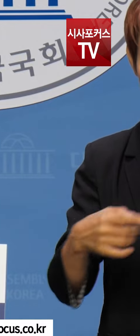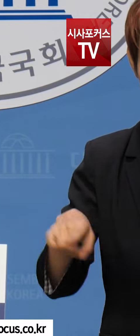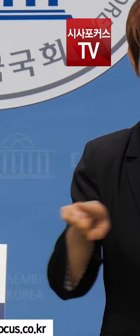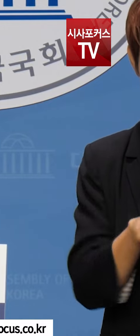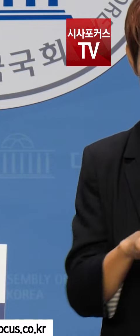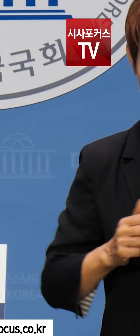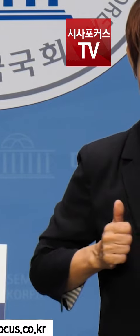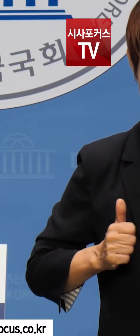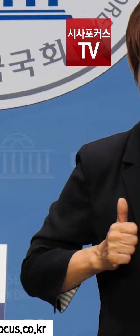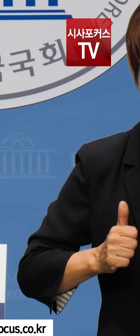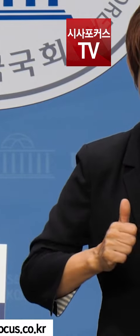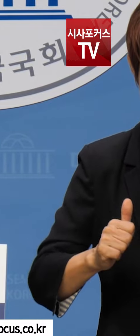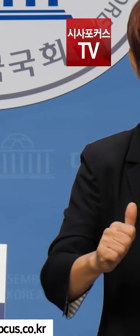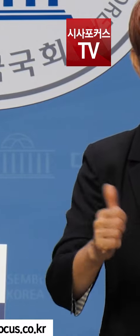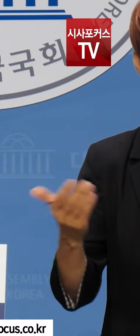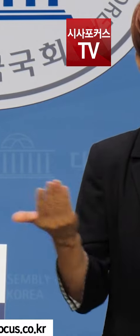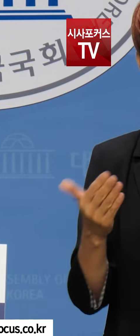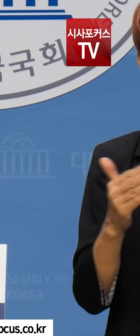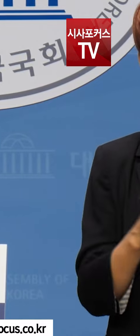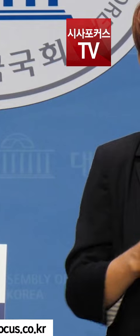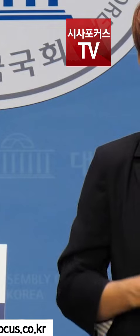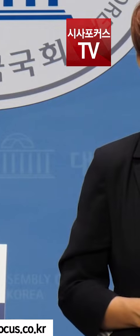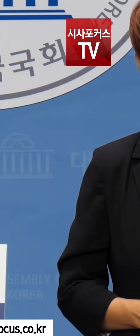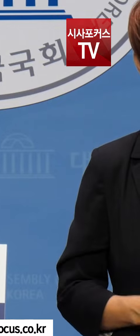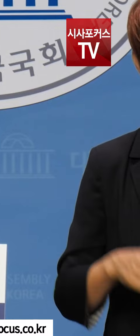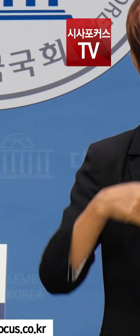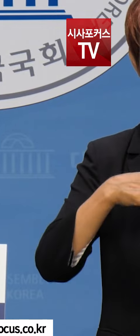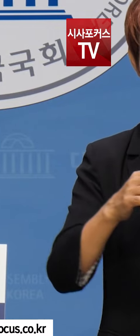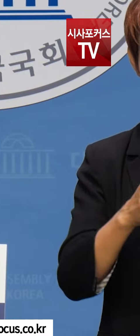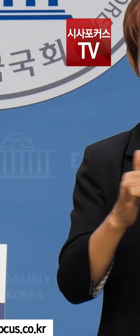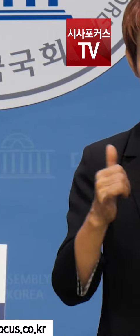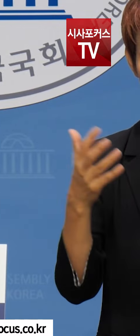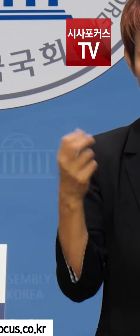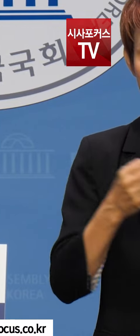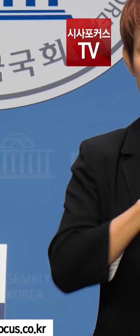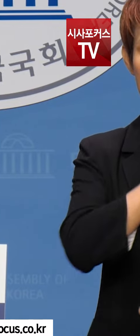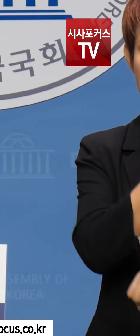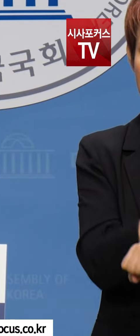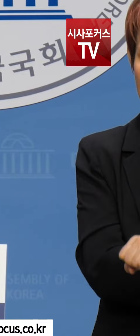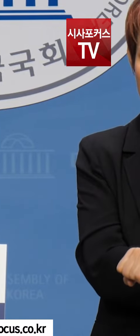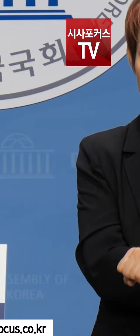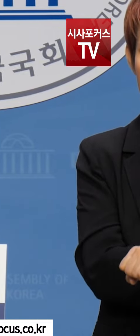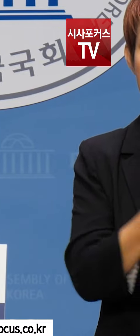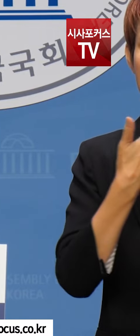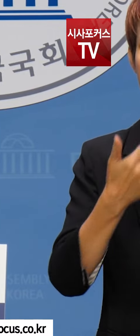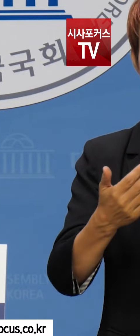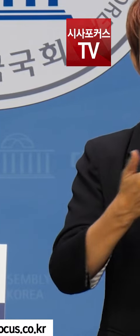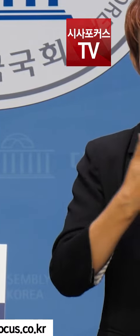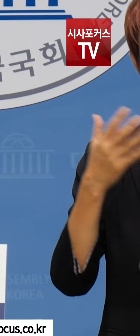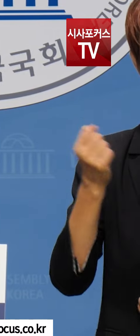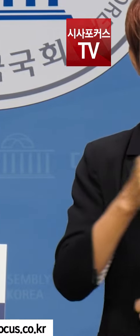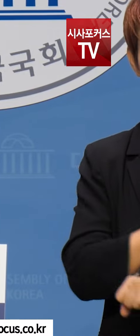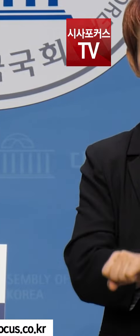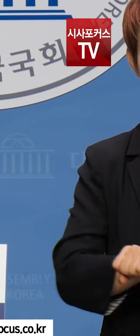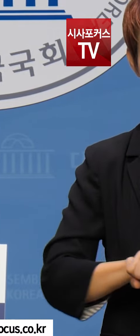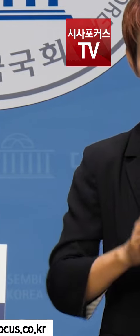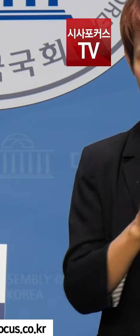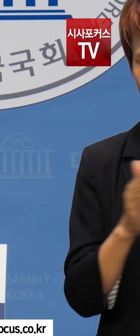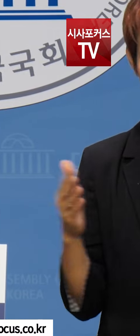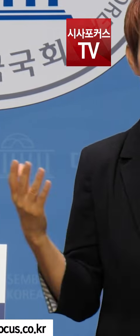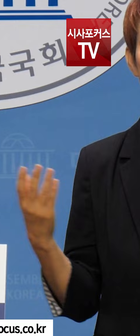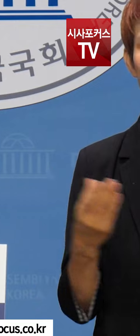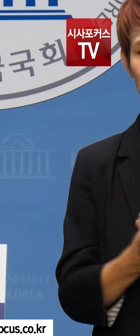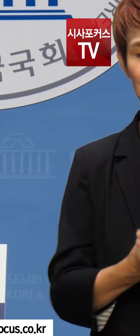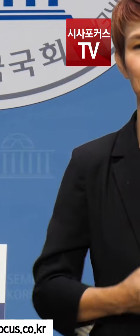꾸준히 달려왔습니다. 정치인이 갖추어야 할 실력과 경험으로 잘